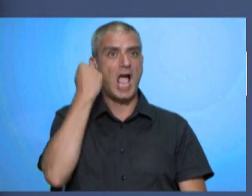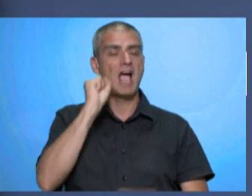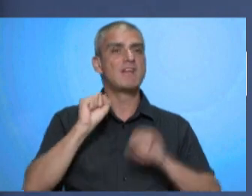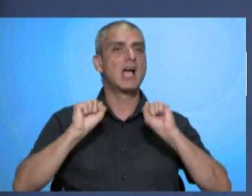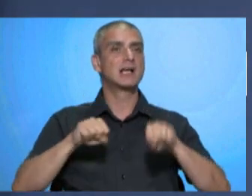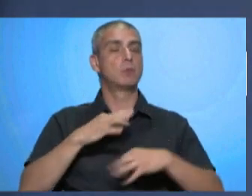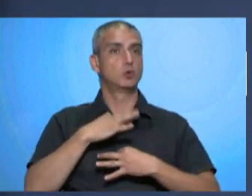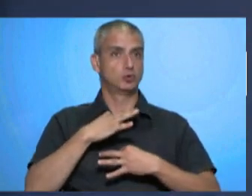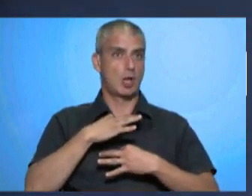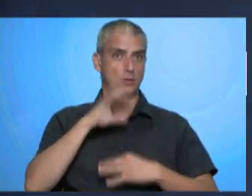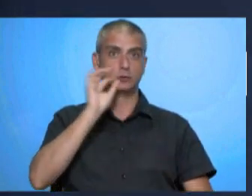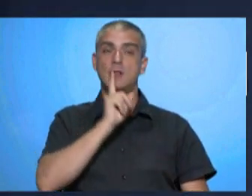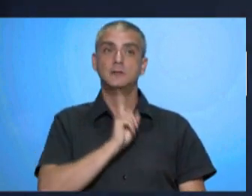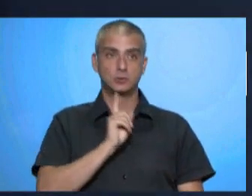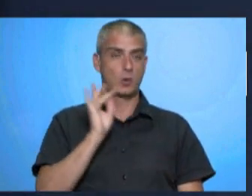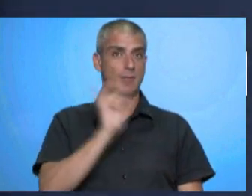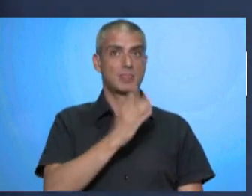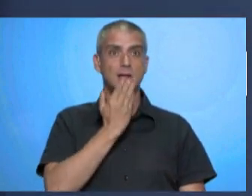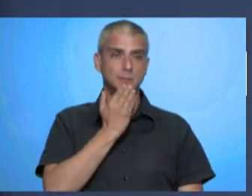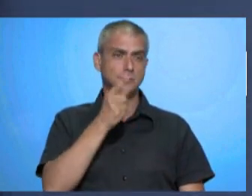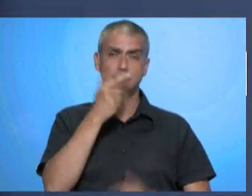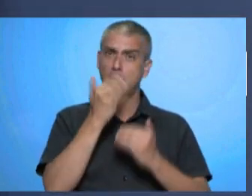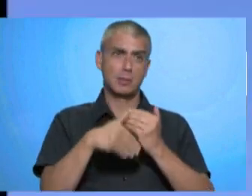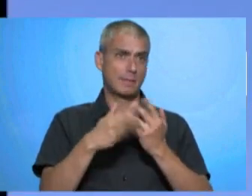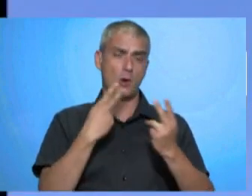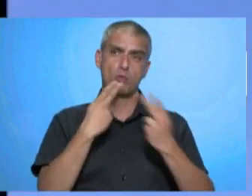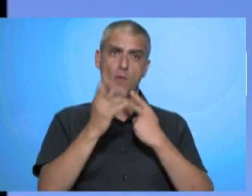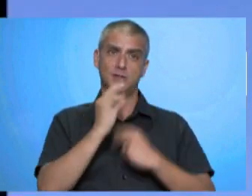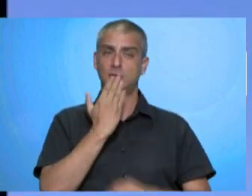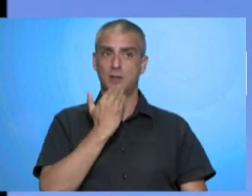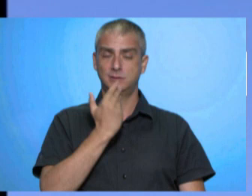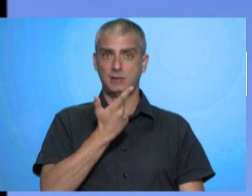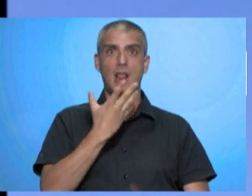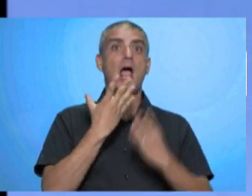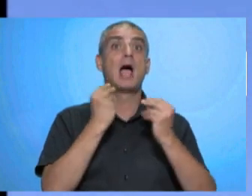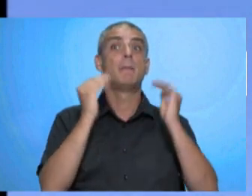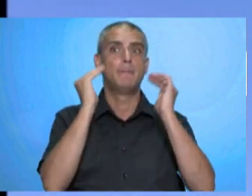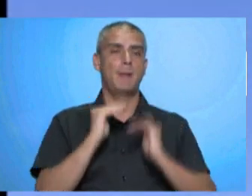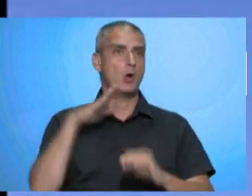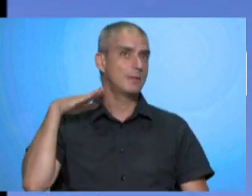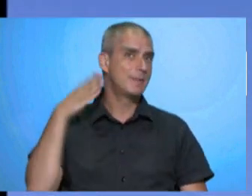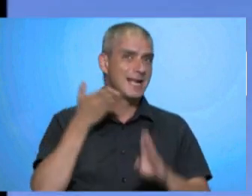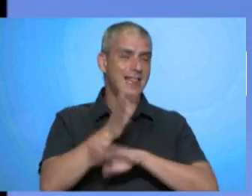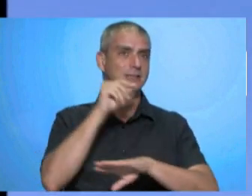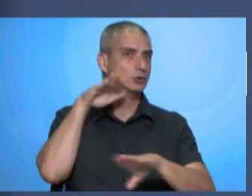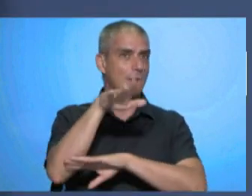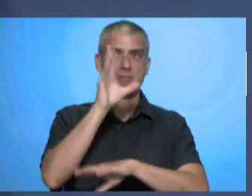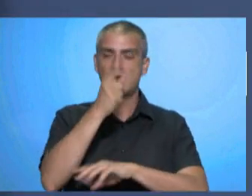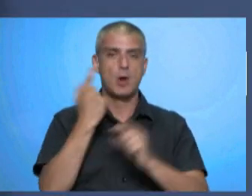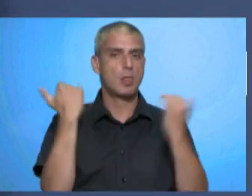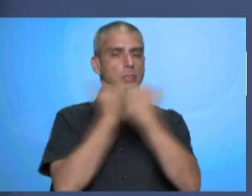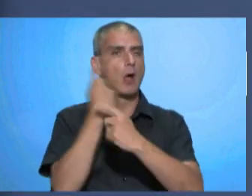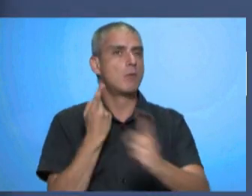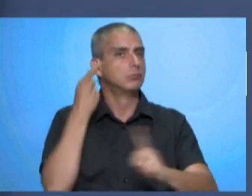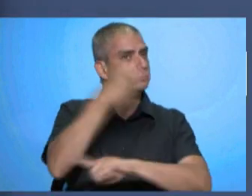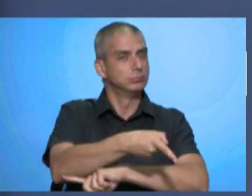ריבונות מצד הסורים כלפי ישראל, זה נגמר בתגובה של ישראל, על הרבה פחות מחדירה של מלאט, אפילו על זליגה שהייתה